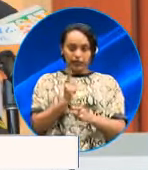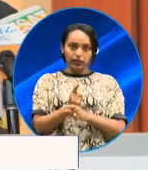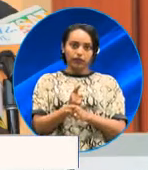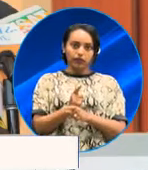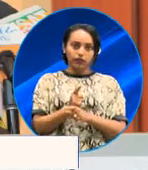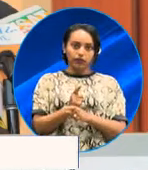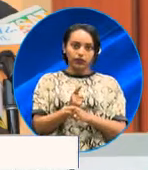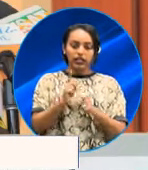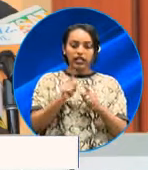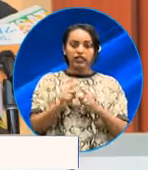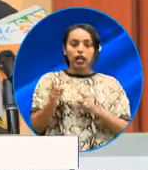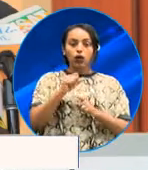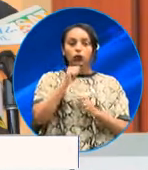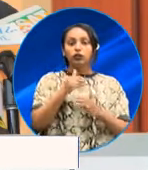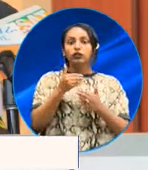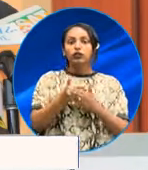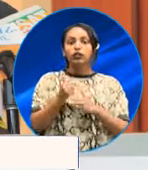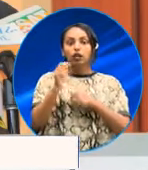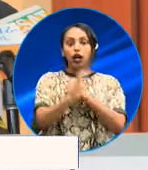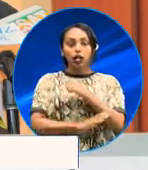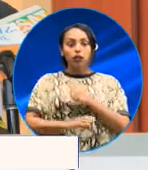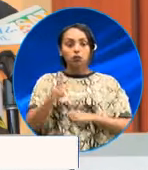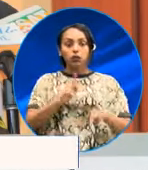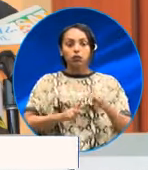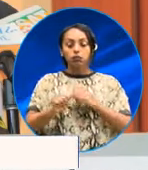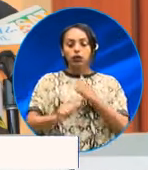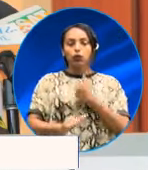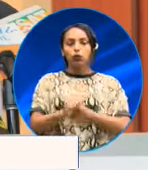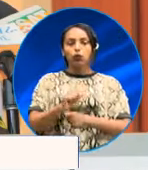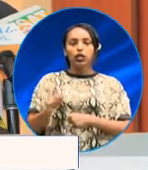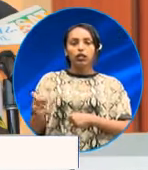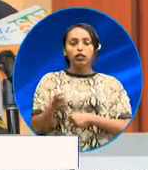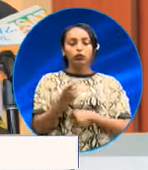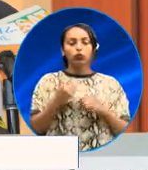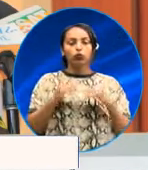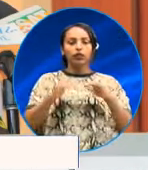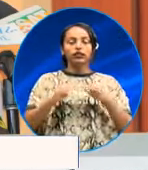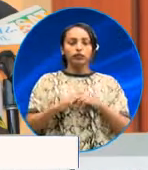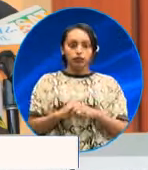በትክክል እስካልዋለ ድረስ አገርንም ህዝብንም የሚጎዳ እንደመሆኑ መጠን